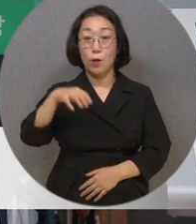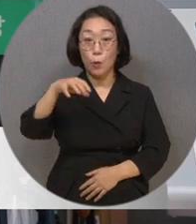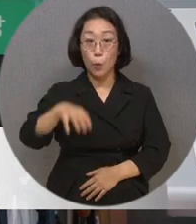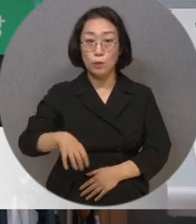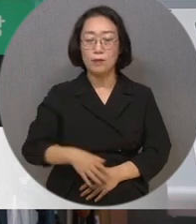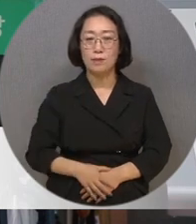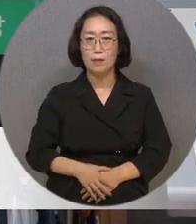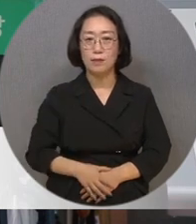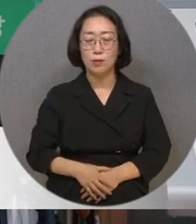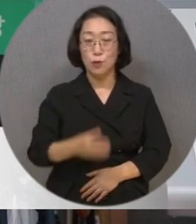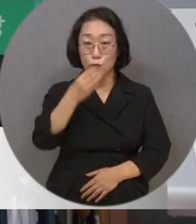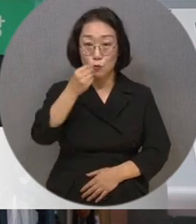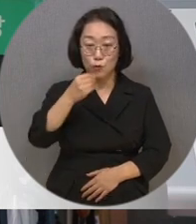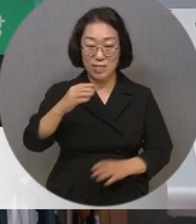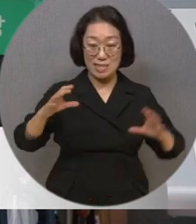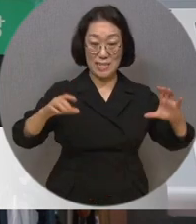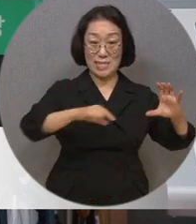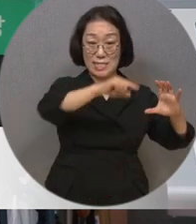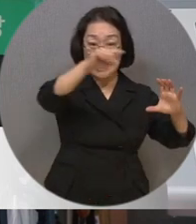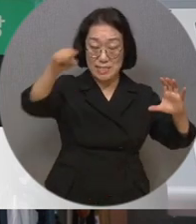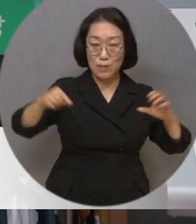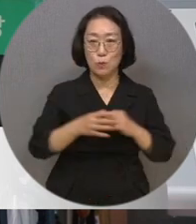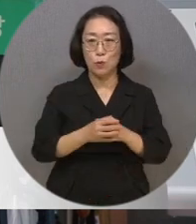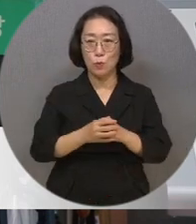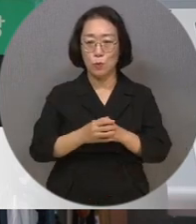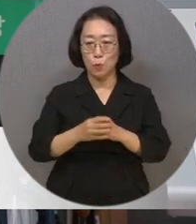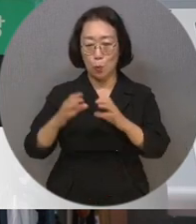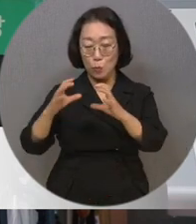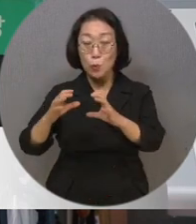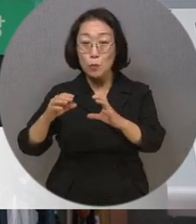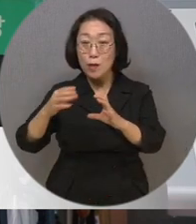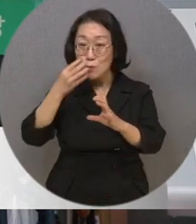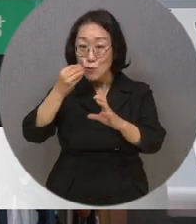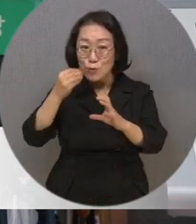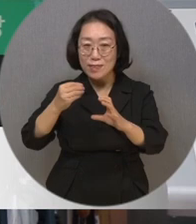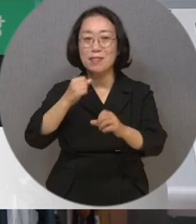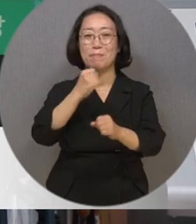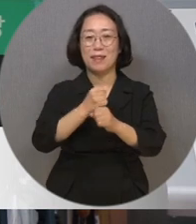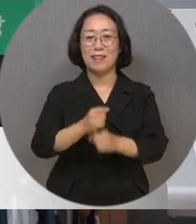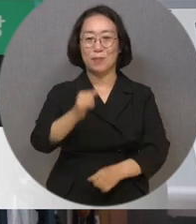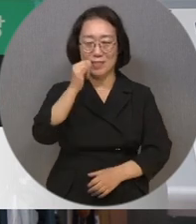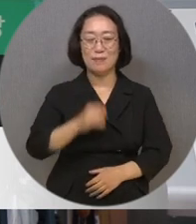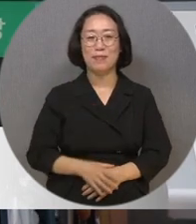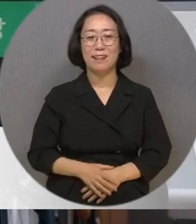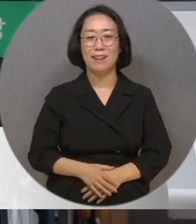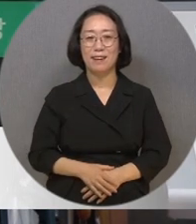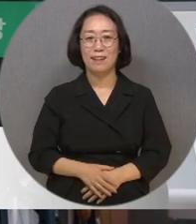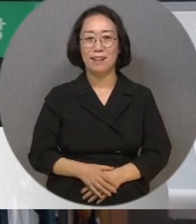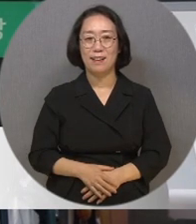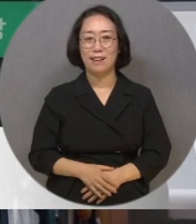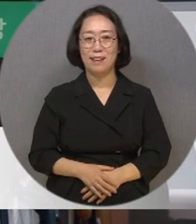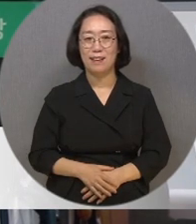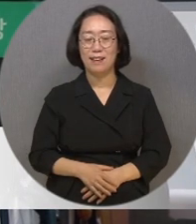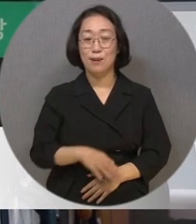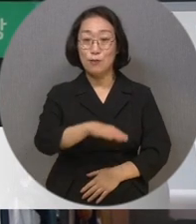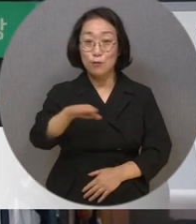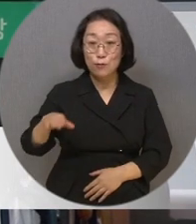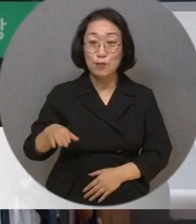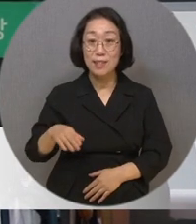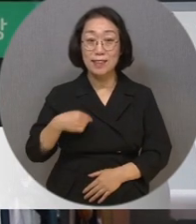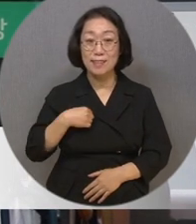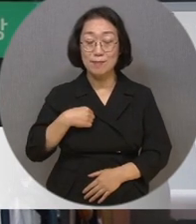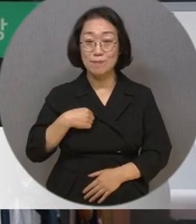현재 전보를 핸드타올 두루마리 휴지를 생산하고 있습니다. 네, 저희